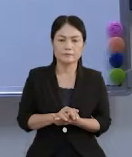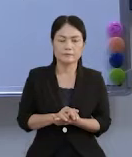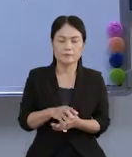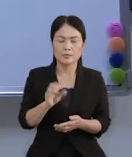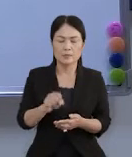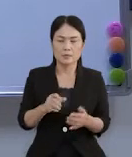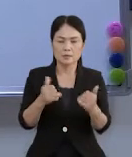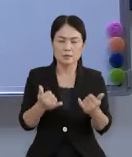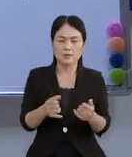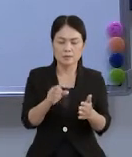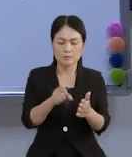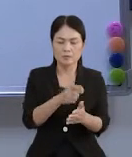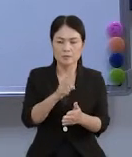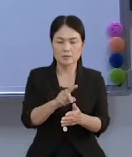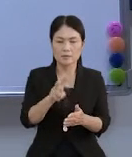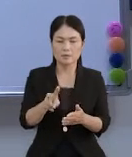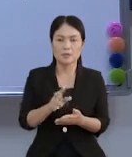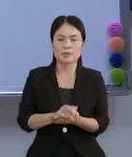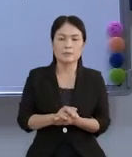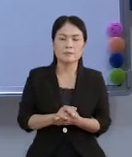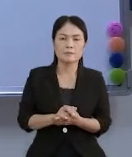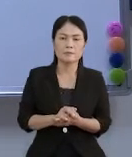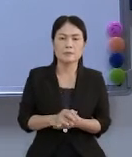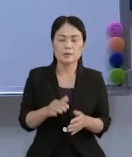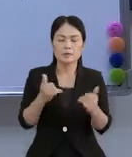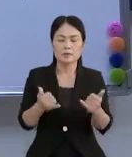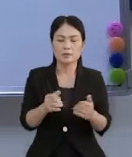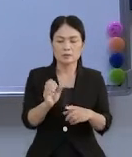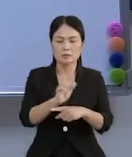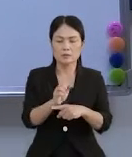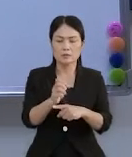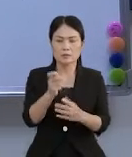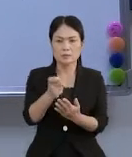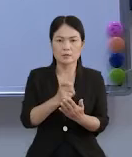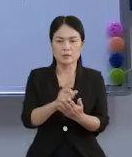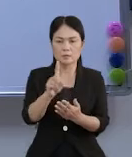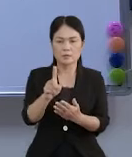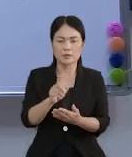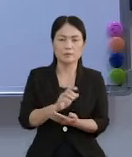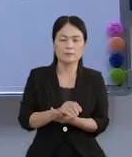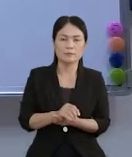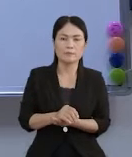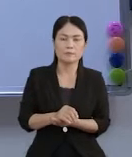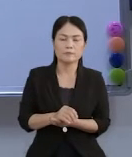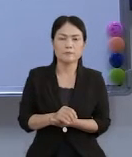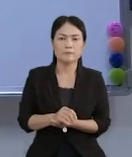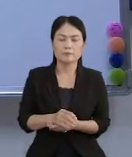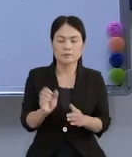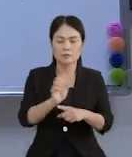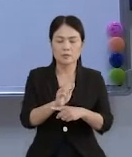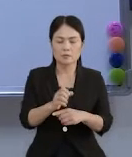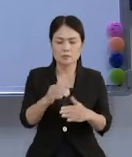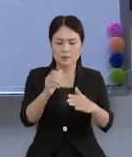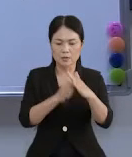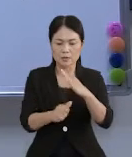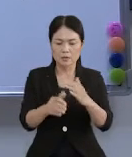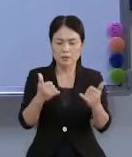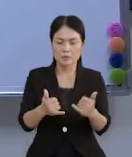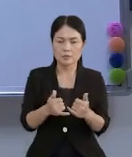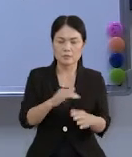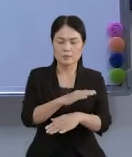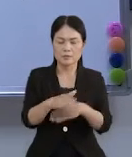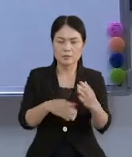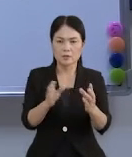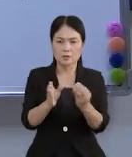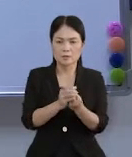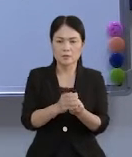chà ní cứ tùng po tí đập pì nơi tí ní miên chùm nọt cùng rú muối hơi nâng miên chùm nọt được hàng cầm nì tiếng